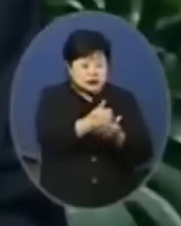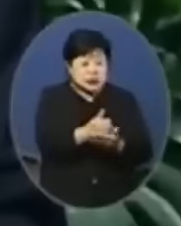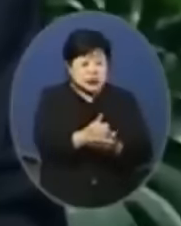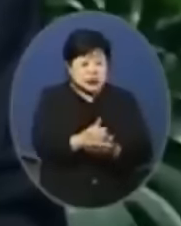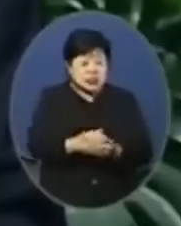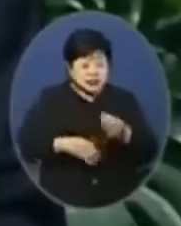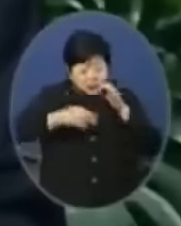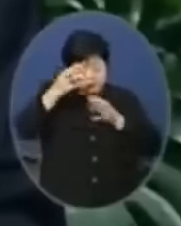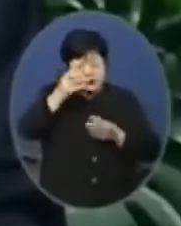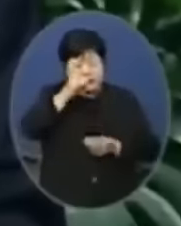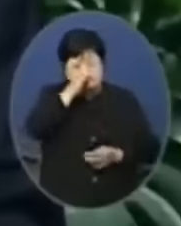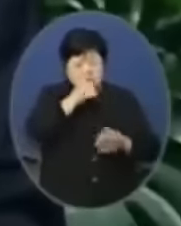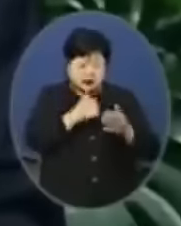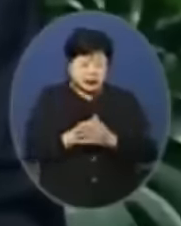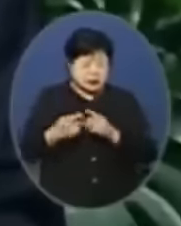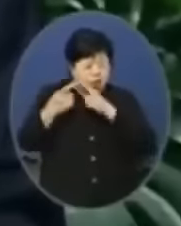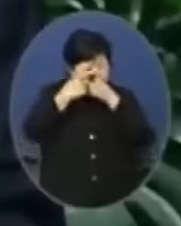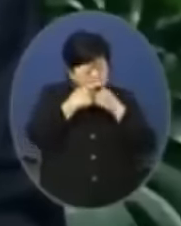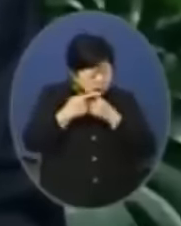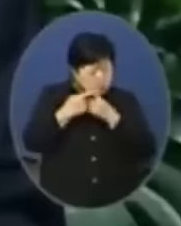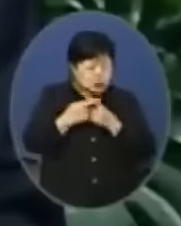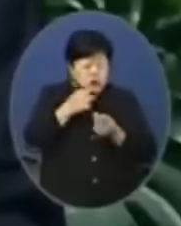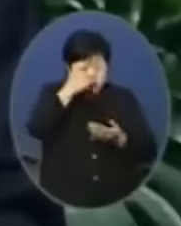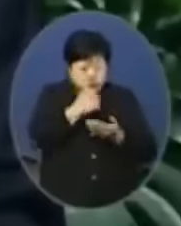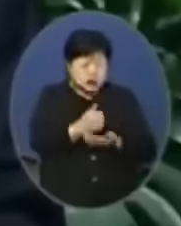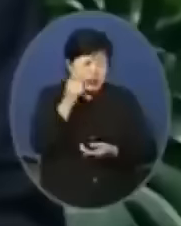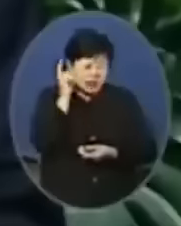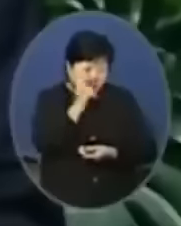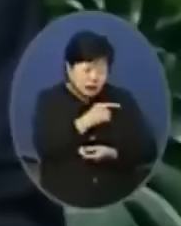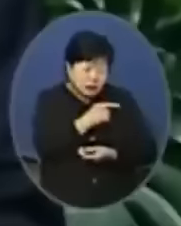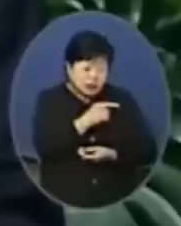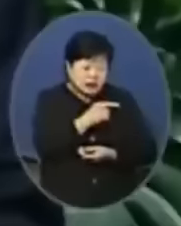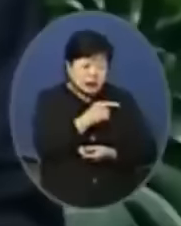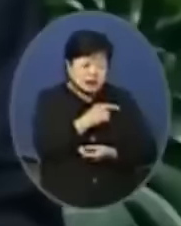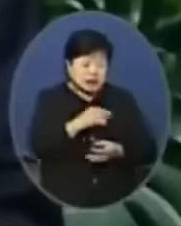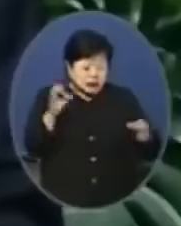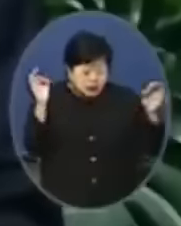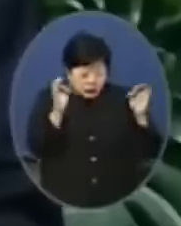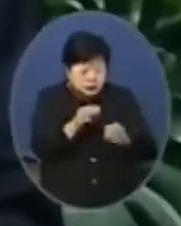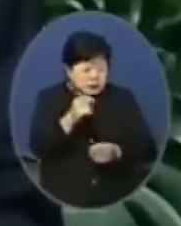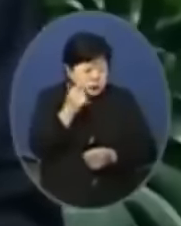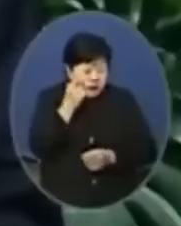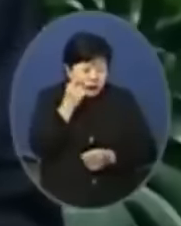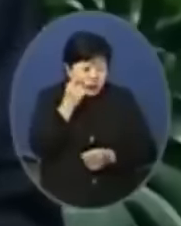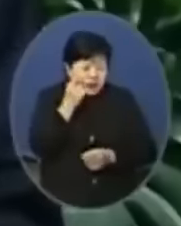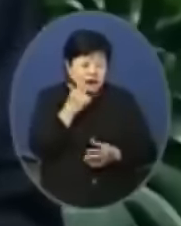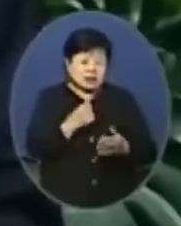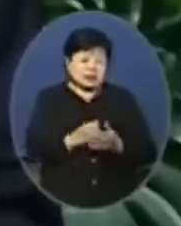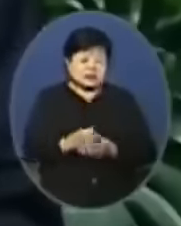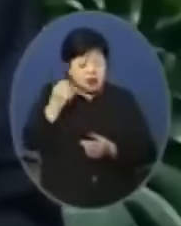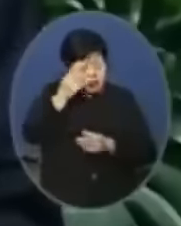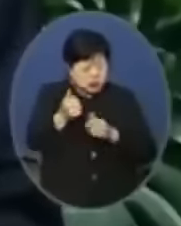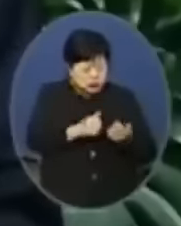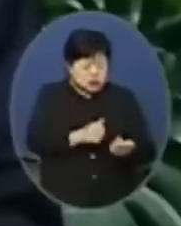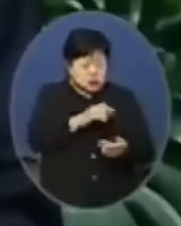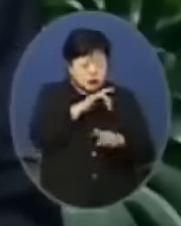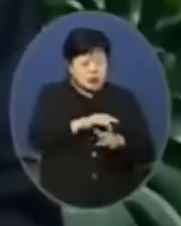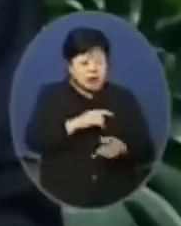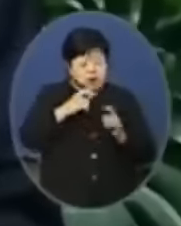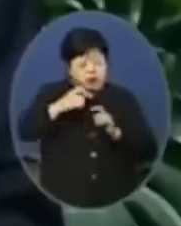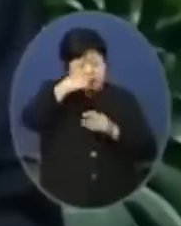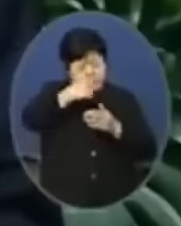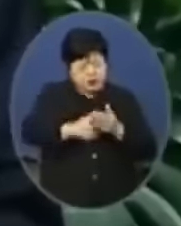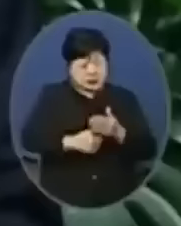허물이 많습니다. 이 허물진 죄악을 없앨 수가 없어요. 영이 죽고 마귀의 유혹에